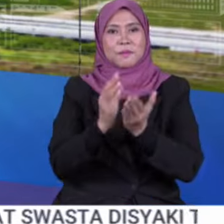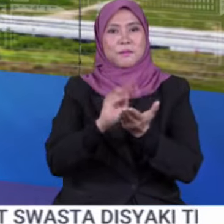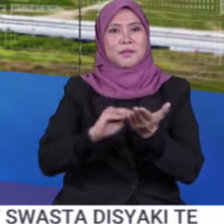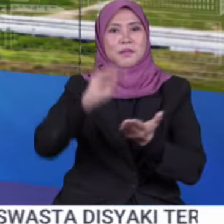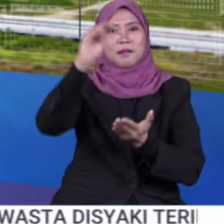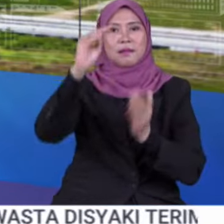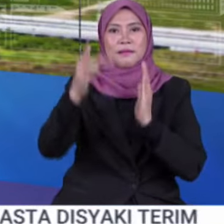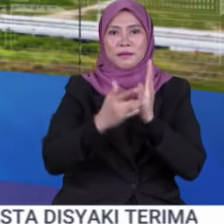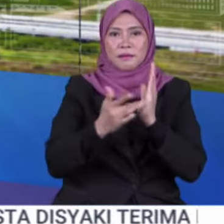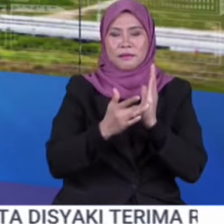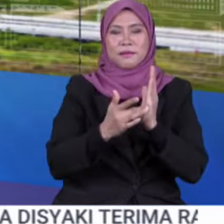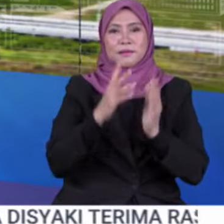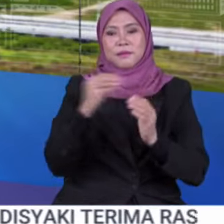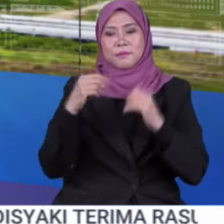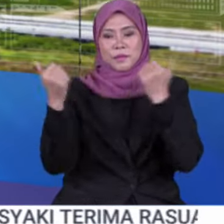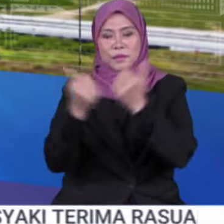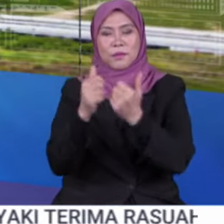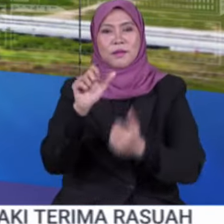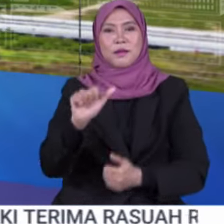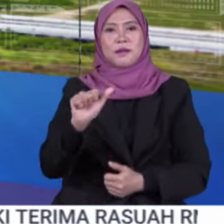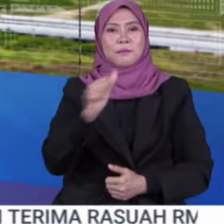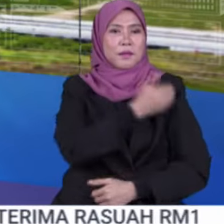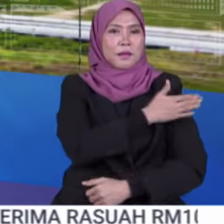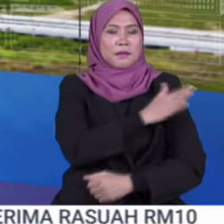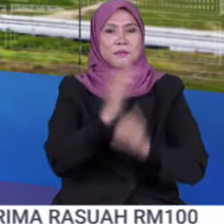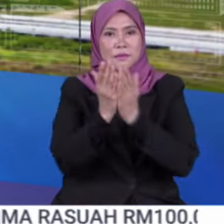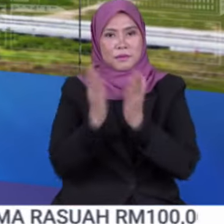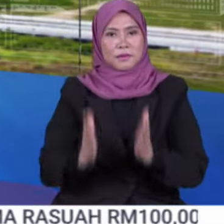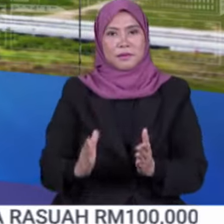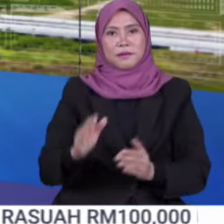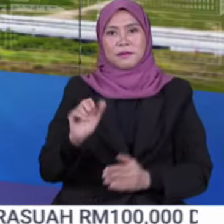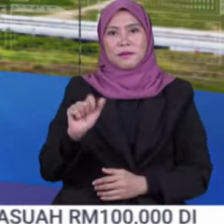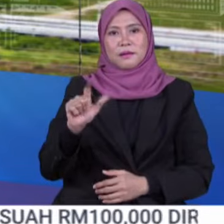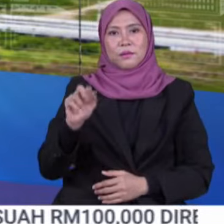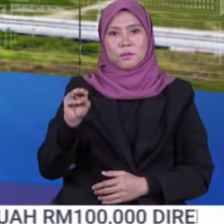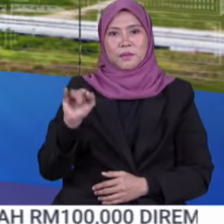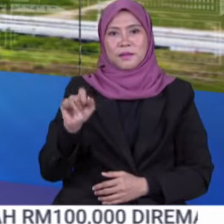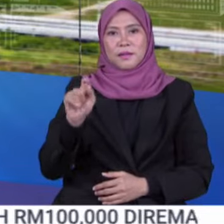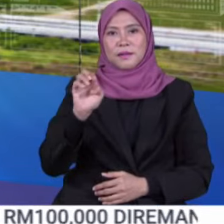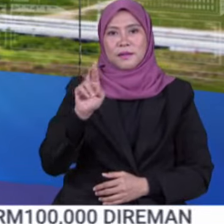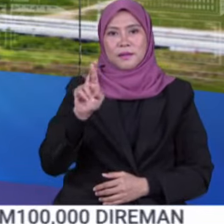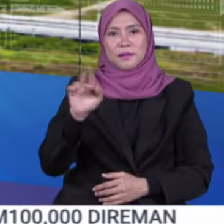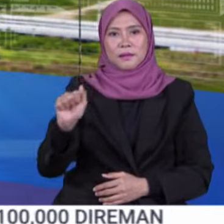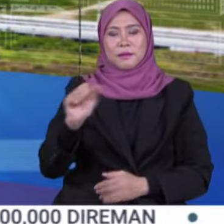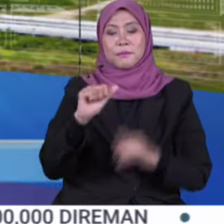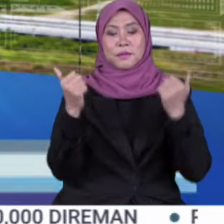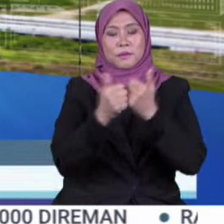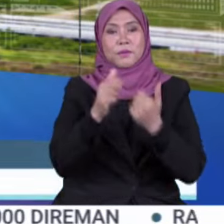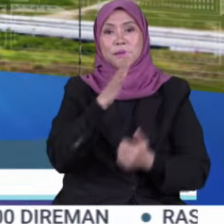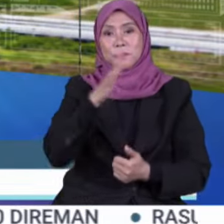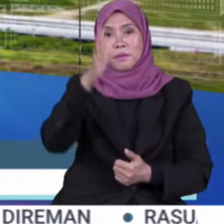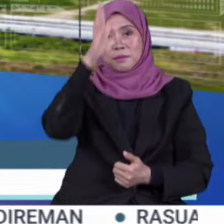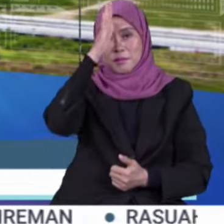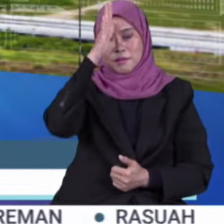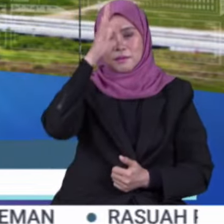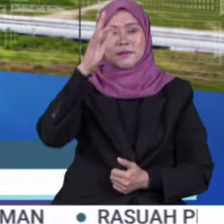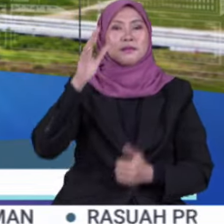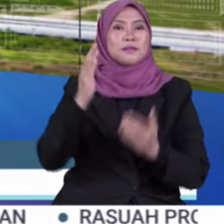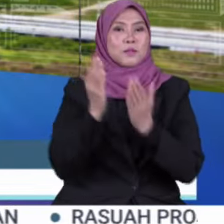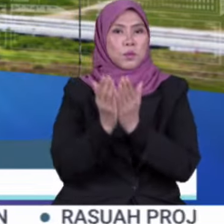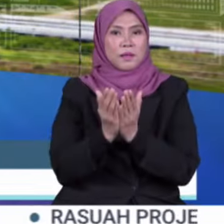bersama warganya dan Persatuan Alumni Bekas Pelajarnya, Alumni Tektra serta Persatuan Ibu Bapa dan Guru PIBG